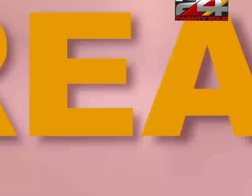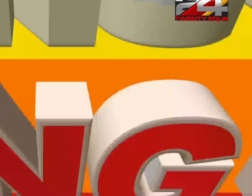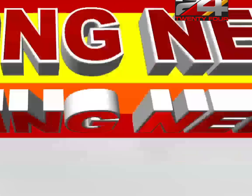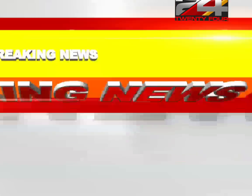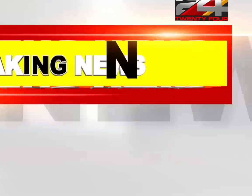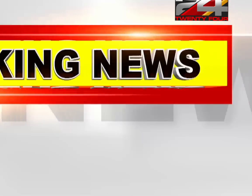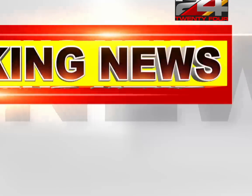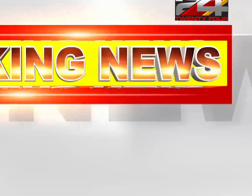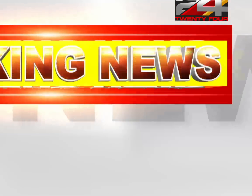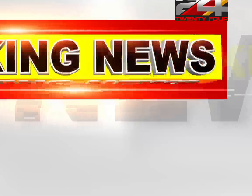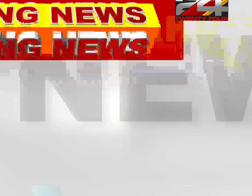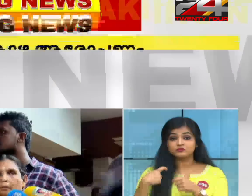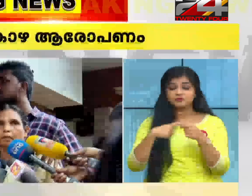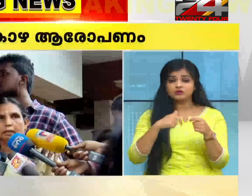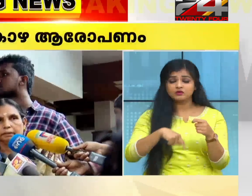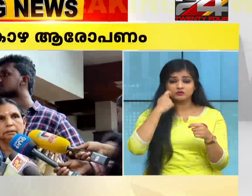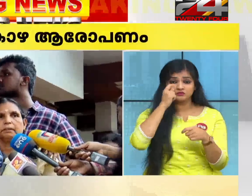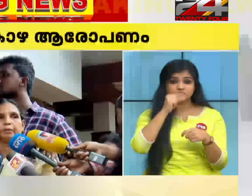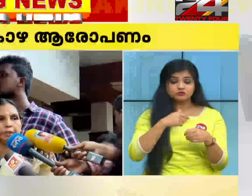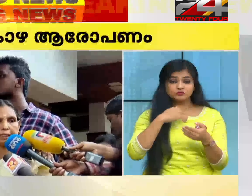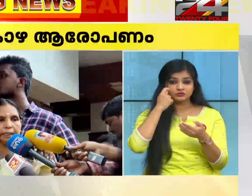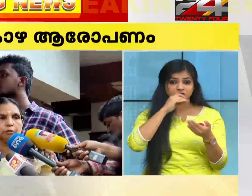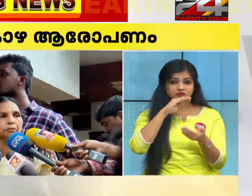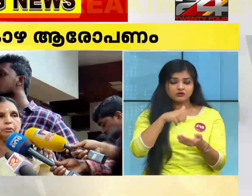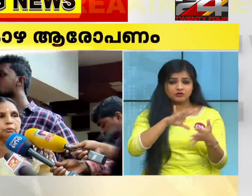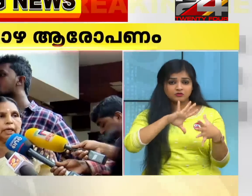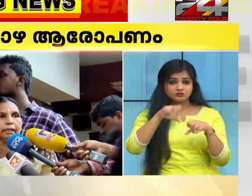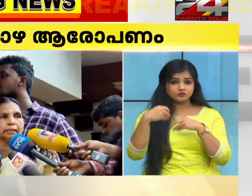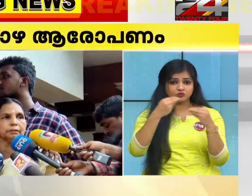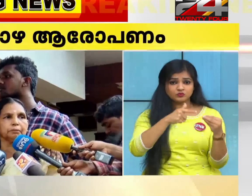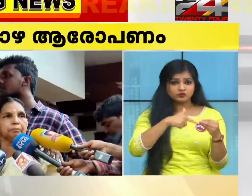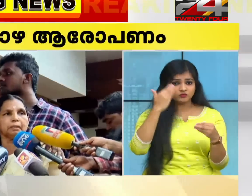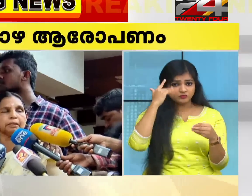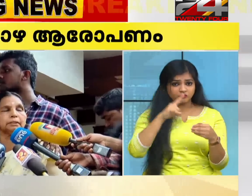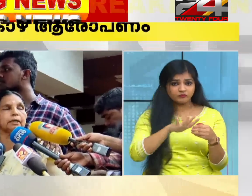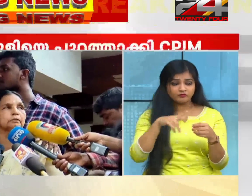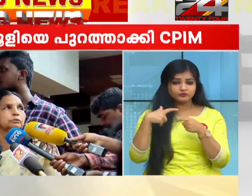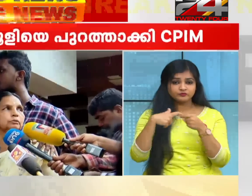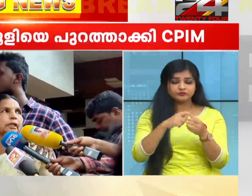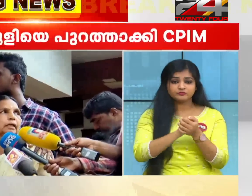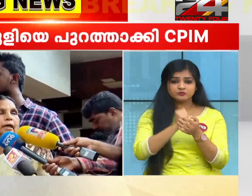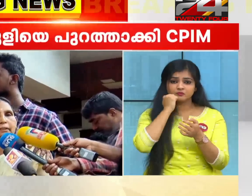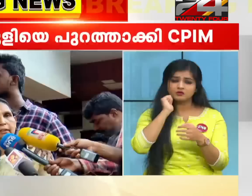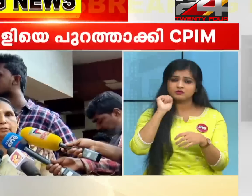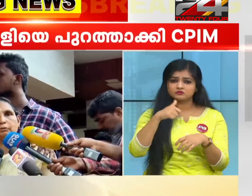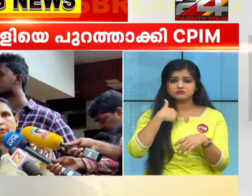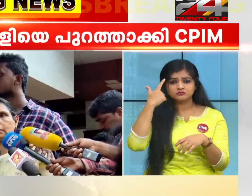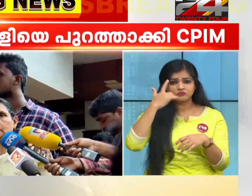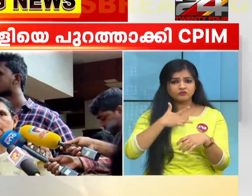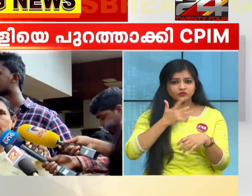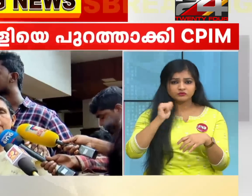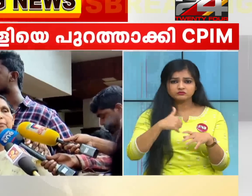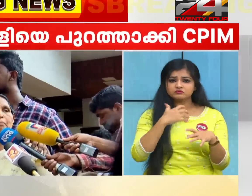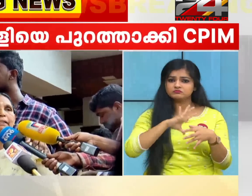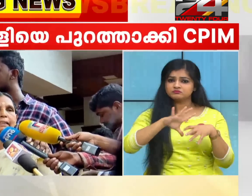മകനെ വേട്ടയാടുന്നു എന്നുള്ള തോന്നലുണ്ടോ? ആ, അതുണ്ട്. ഇങ്ങനെ കേൾക്കുമ്പോൾ തോന്നൂലേ, ഏതൊരു മനുഷ്യന്മാർക്കും തോന്നൂലേ? അതേ എനിക്കും തോന്നുന്നു.